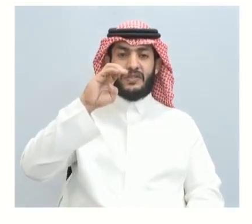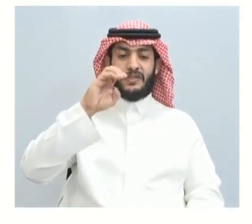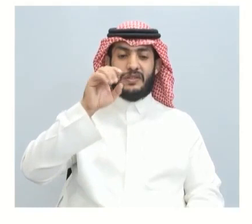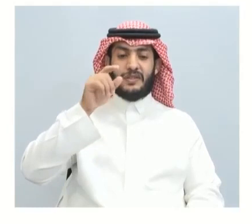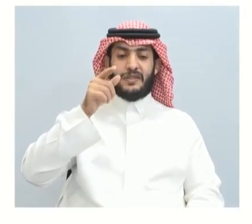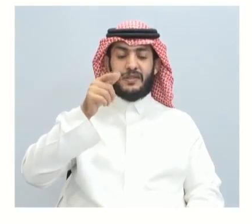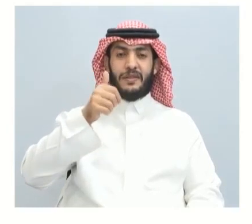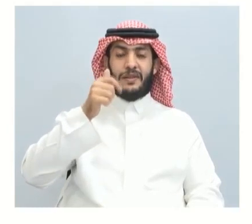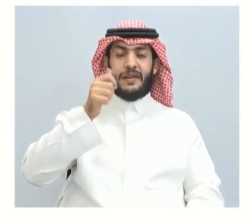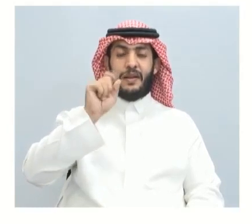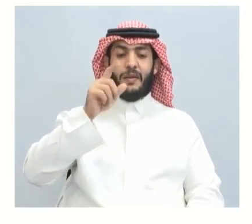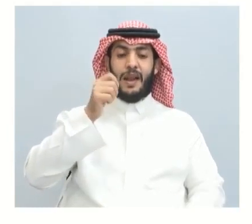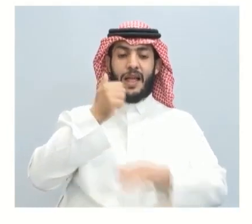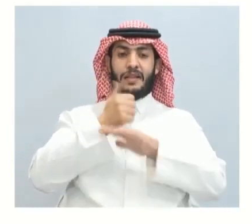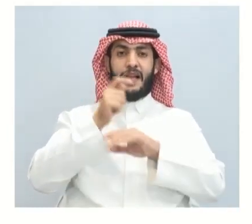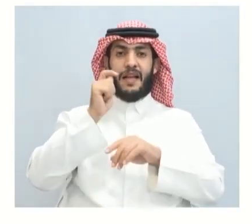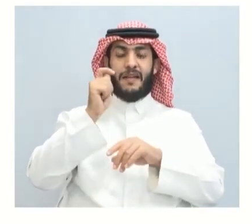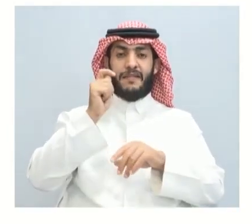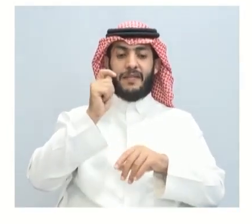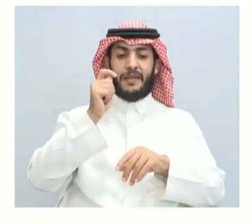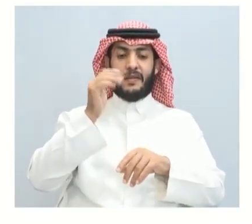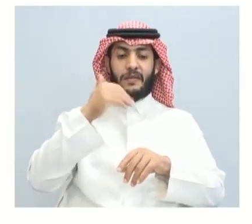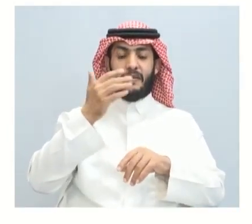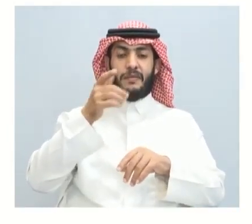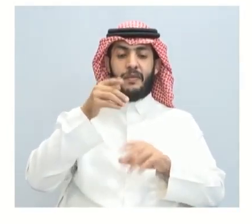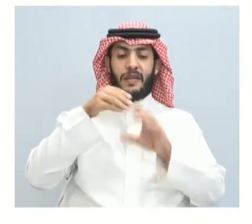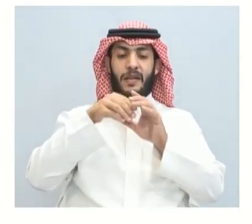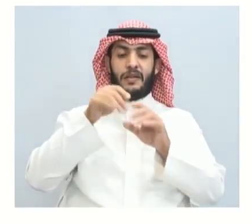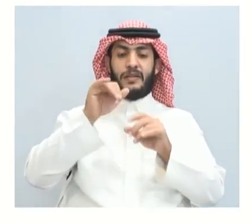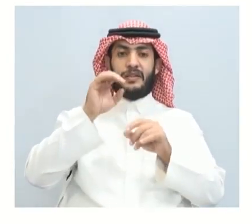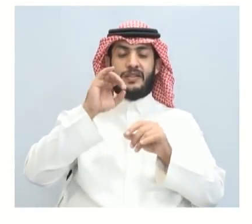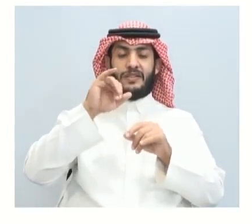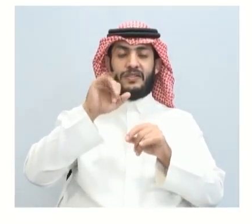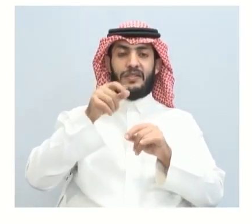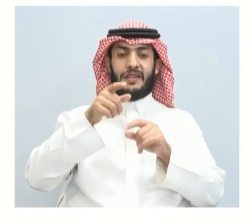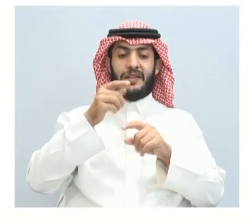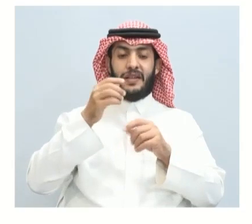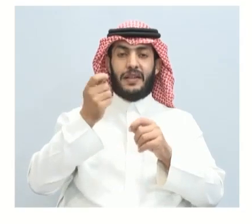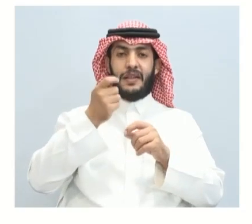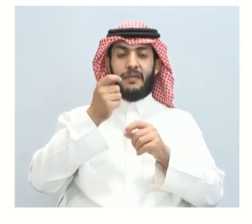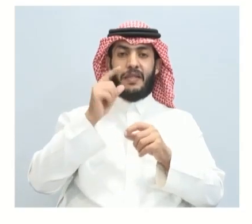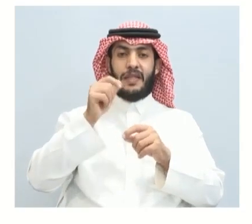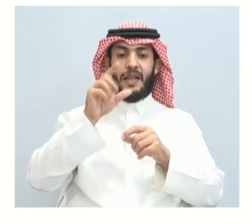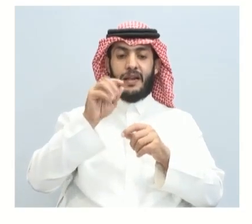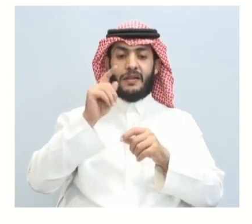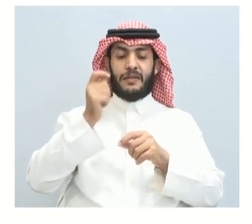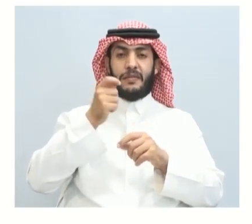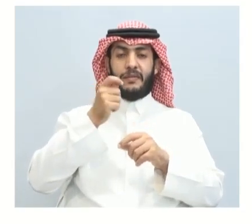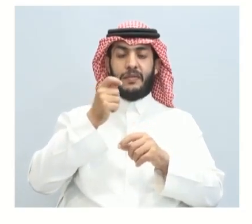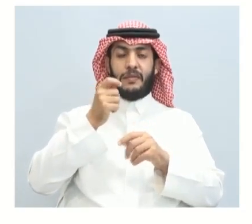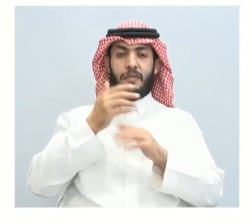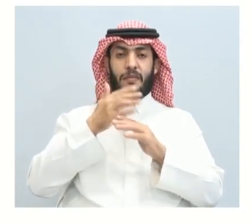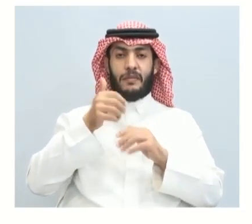الداله الاساسيه عندك هي الاف وتبغى داخلها الجي لاكس انت اكتب داله الاف بس لا تكتب اكسات